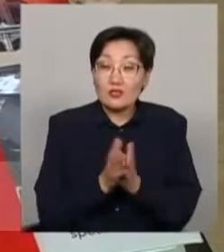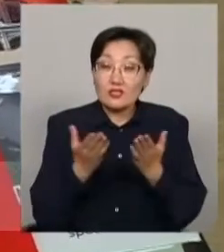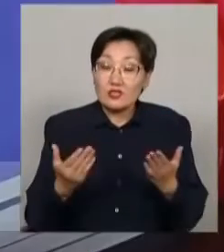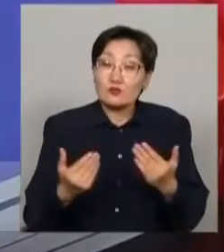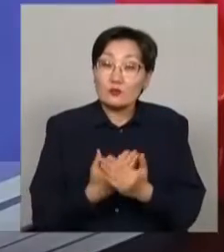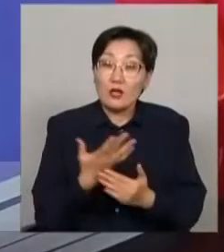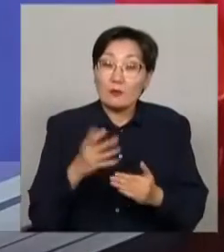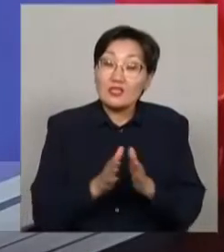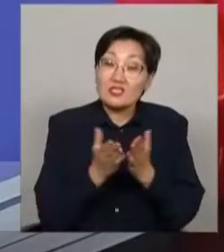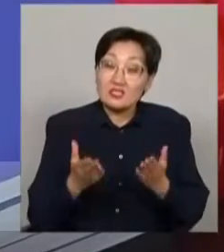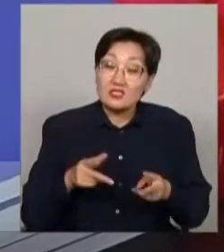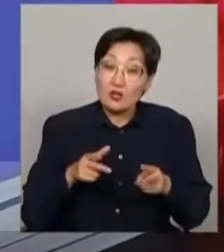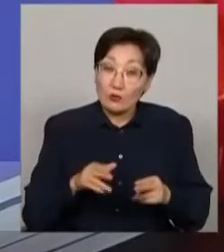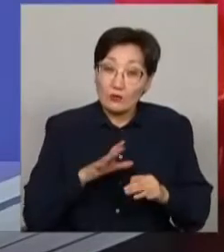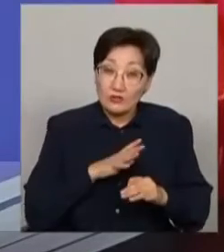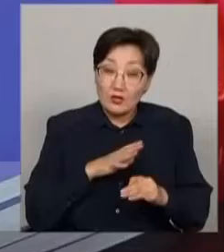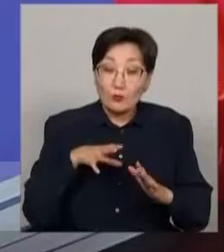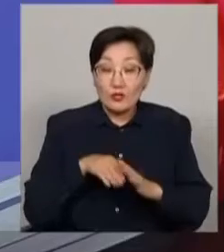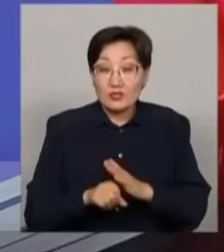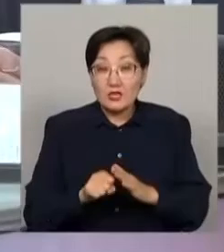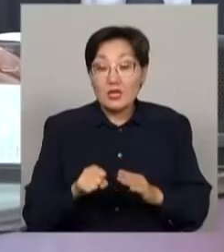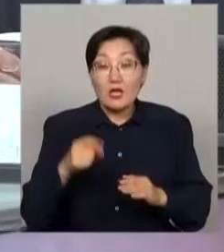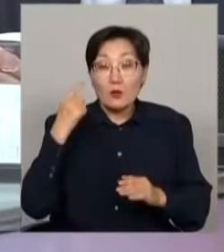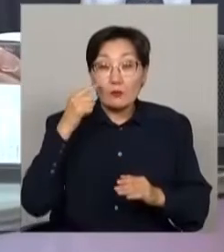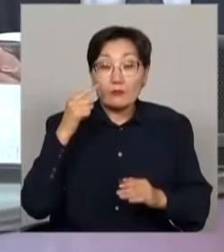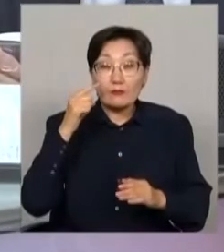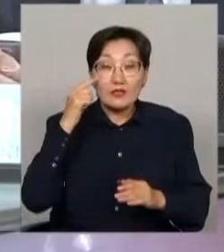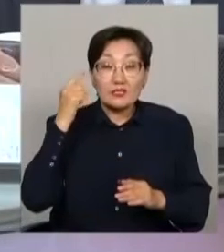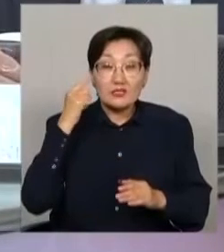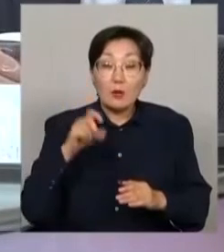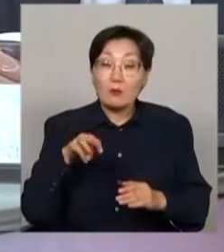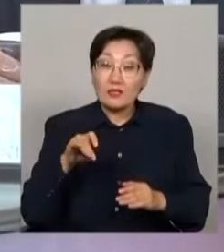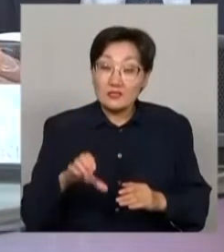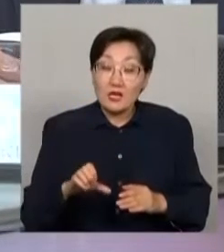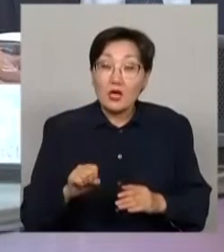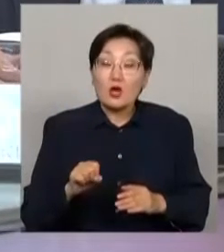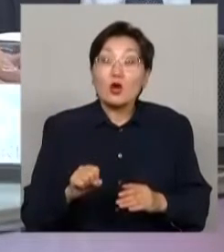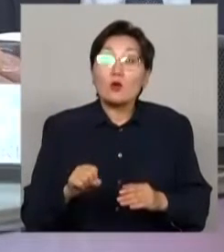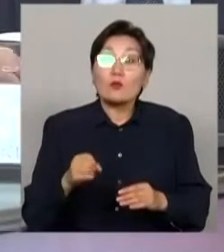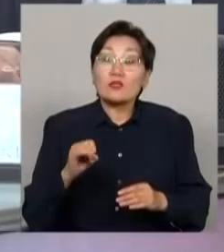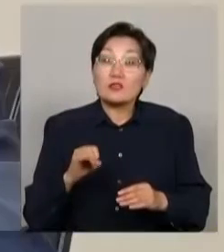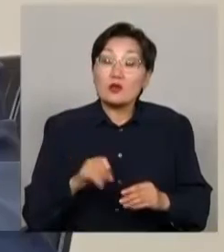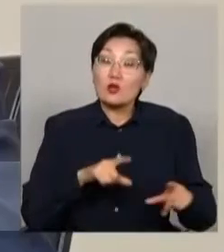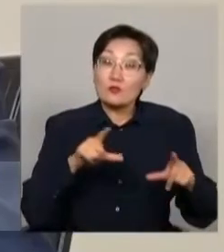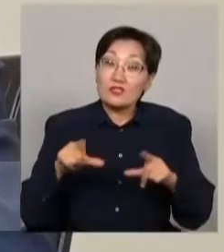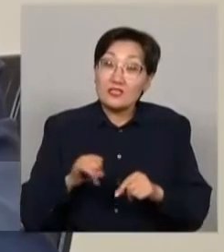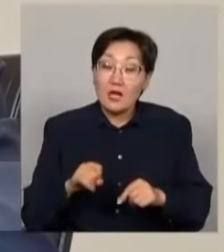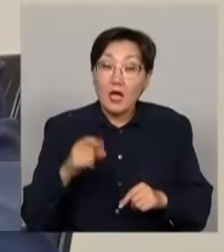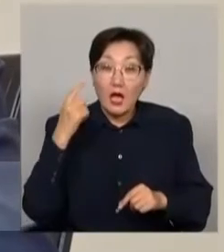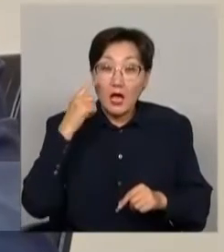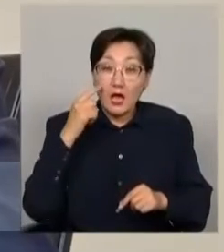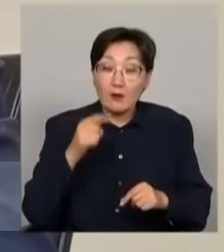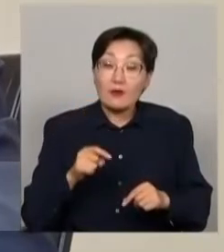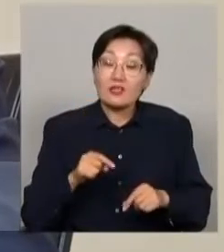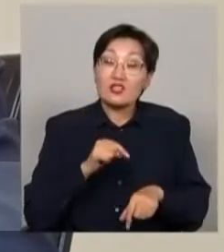жаңартылған 5 кітаптың тұсауы кесілді. Олардың қатарында қырғыздың батырлық эпосы Манас, Әуезовтің оңтүстікке сапары және Америка